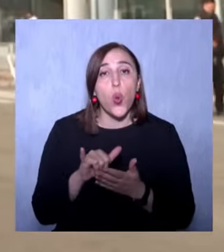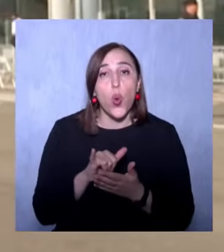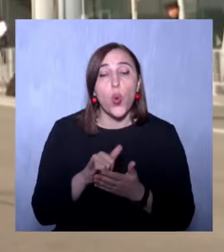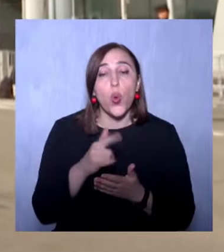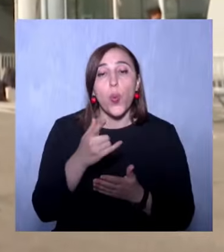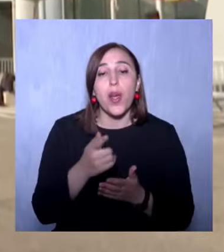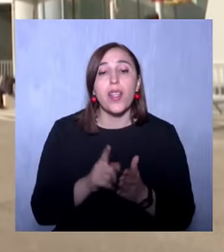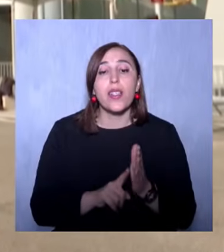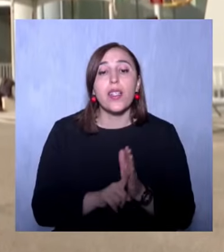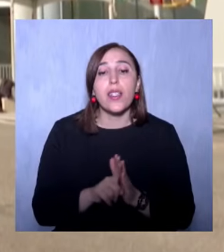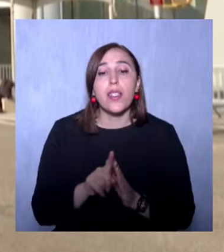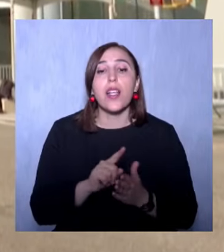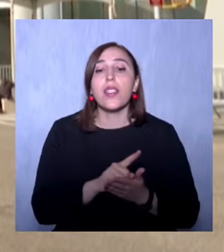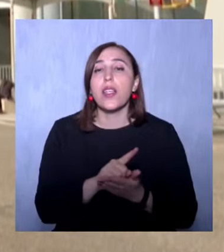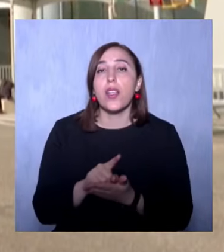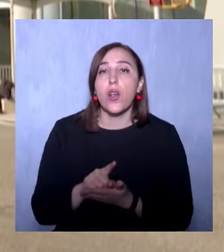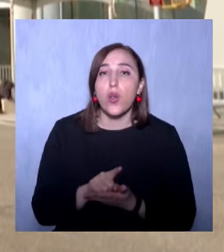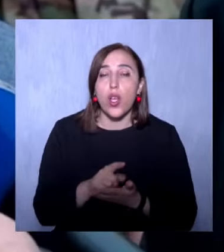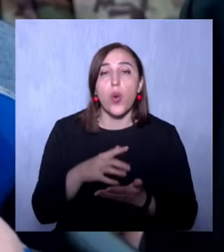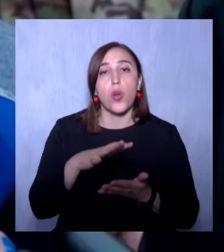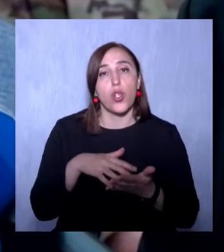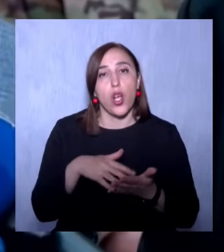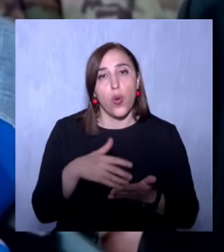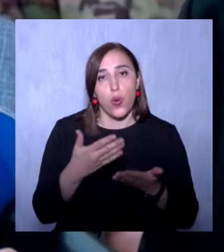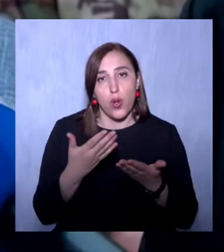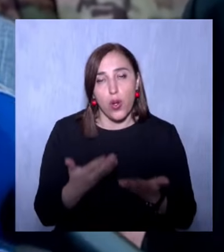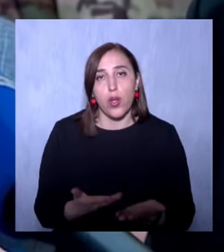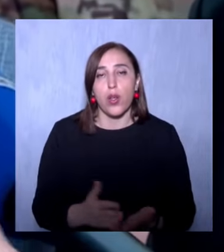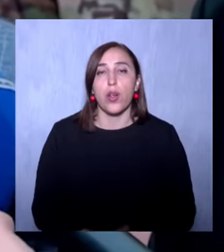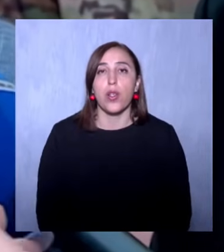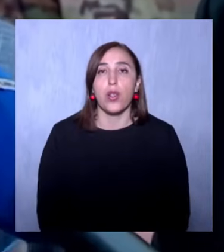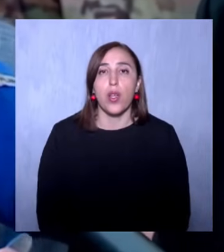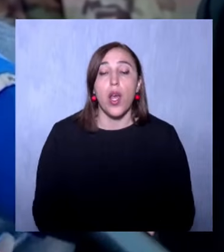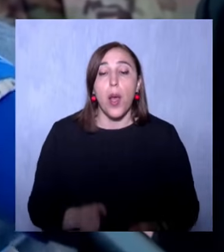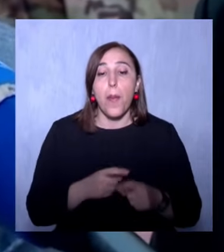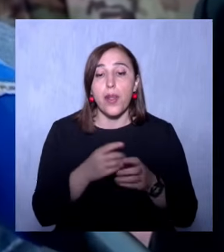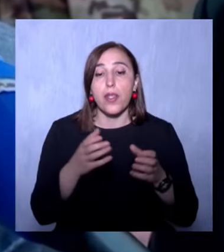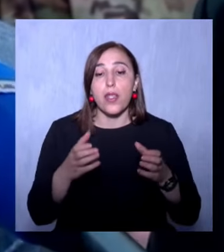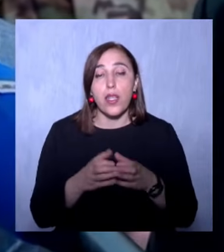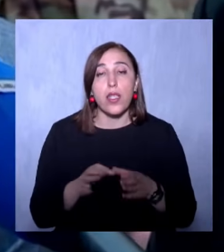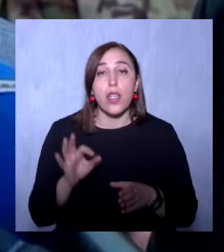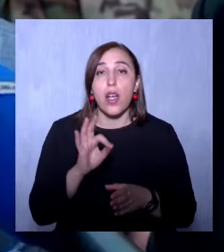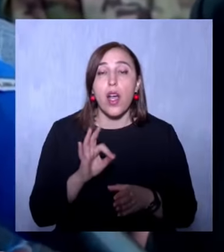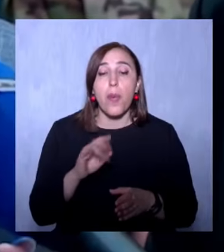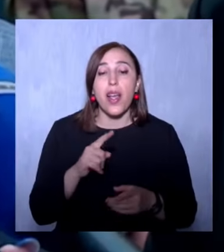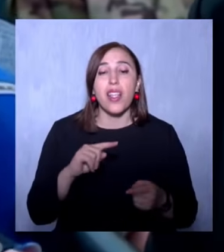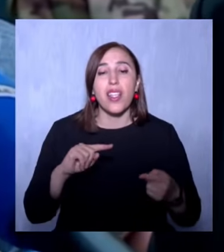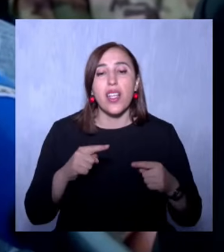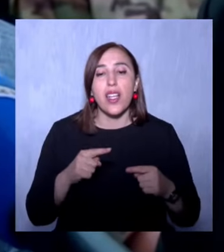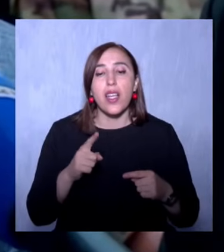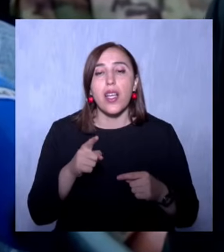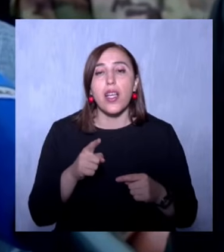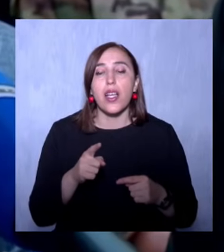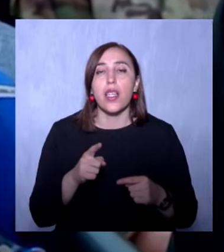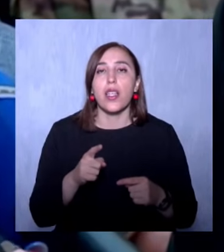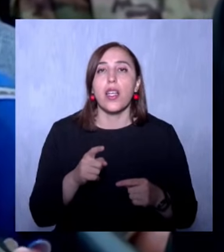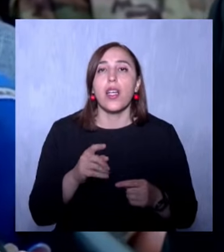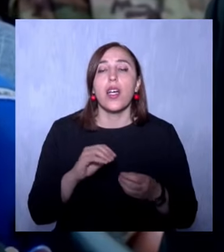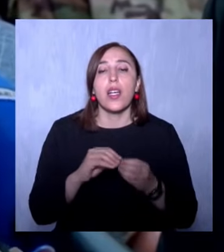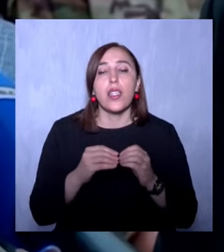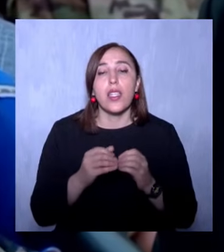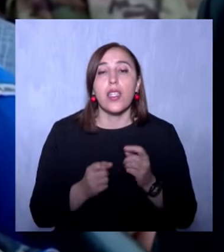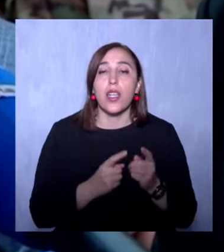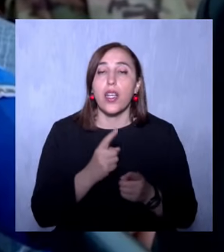այդ կառուցողական խոսակցությունների շարունակականությունը։ Մինսկի խմբի համար հակամարտության տևական լուծումը